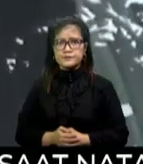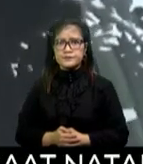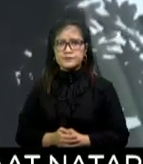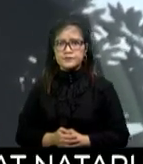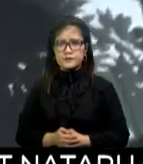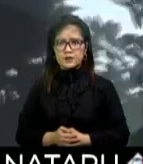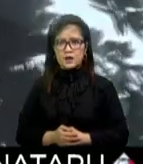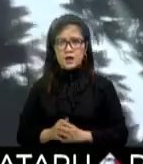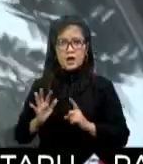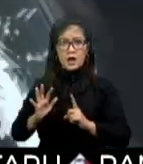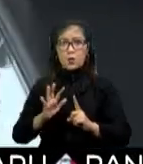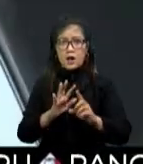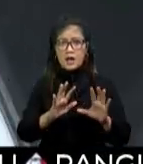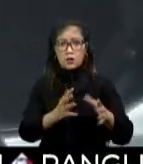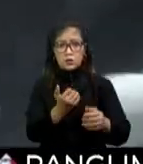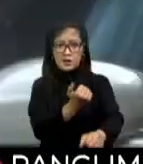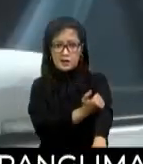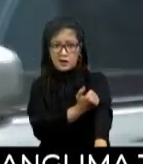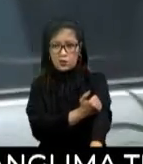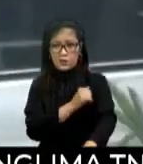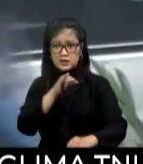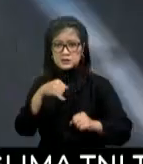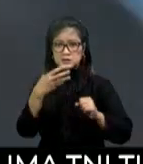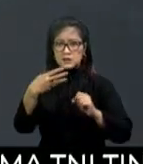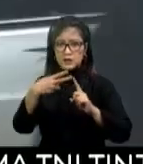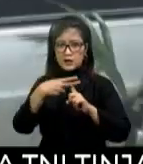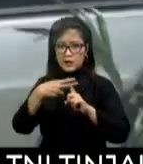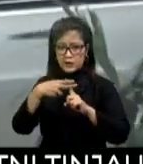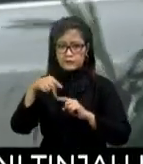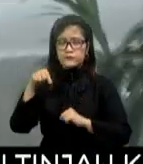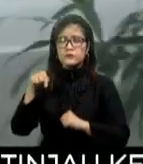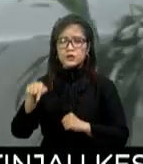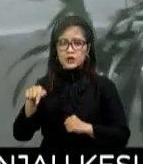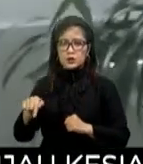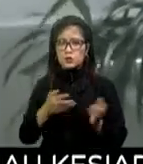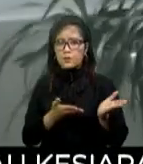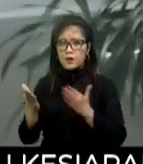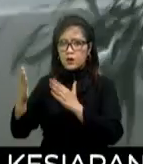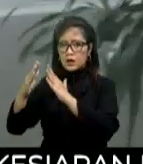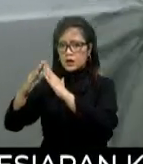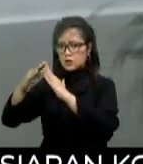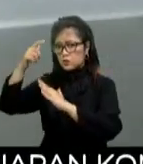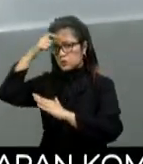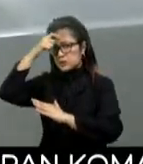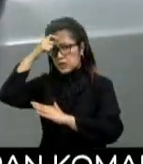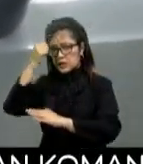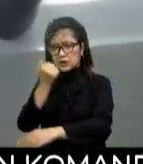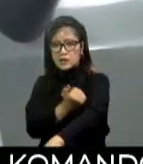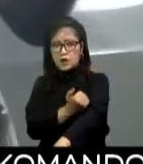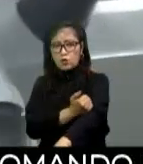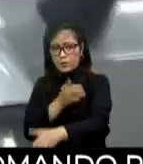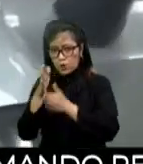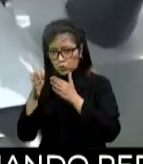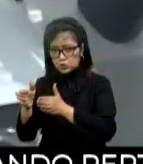narkoba Polda Metro Jaya jesuit dibawa ke Rumah Sakit Ketergantungan Obat Cibubur Jakarta Timur Selasa sore Jeff